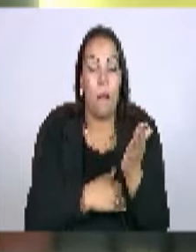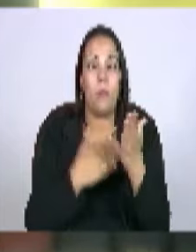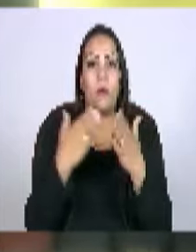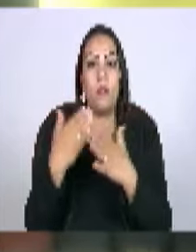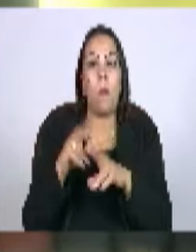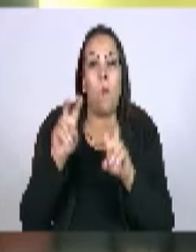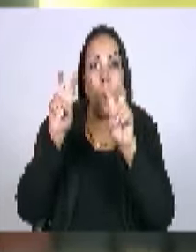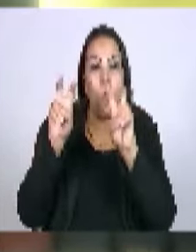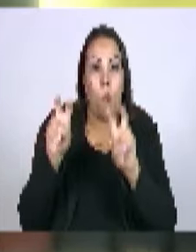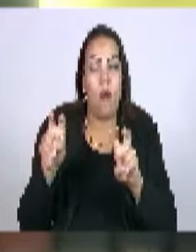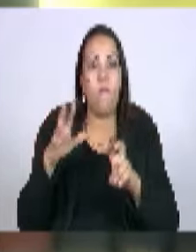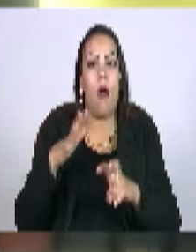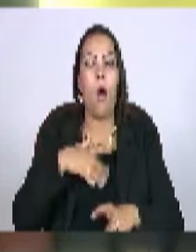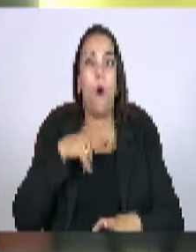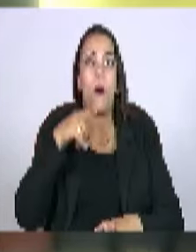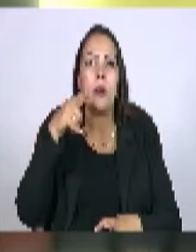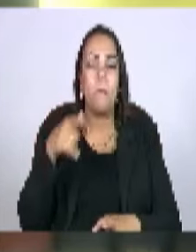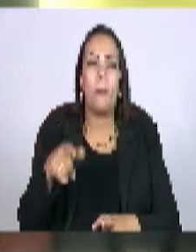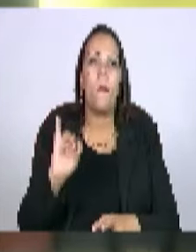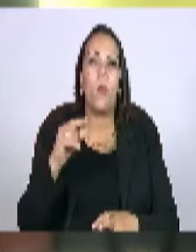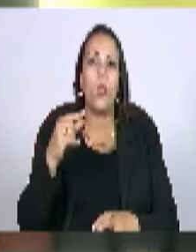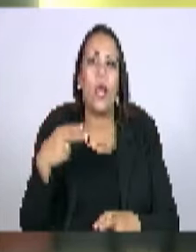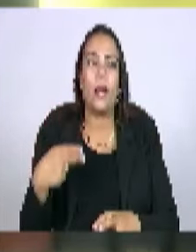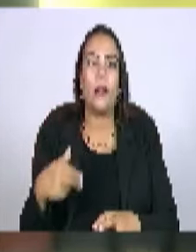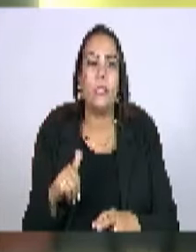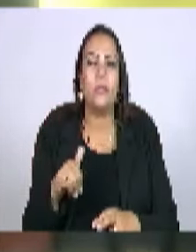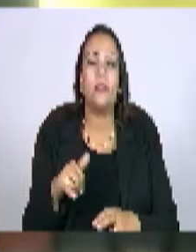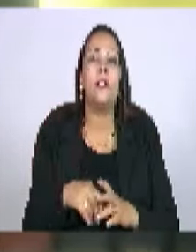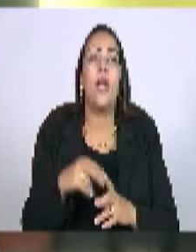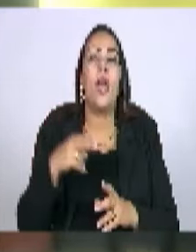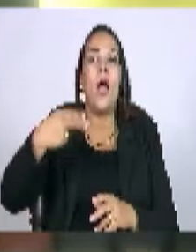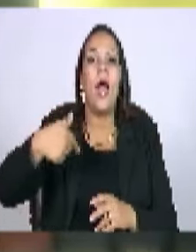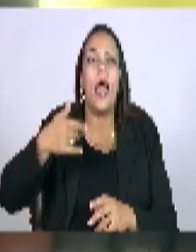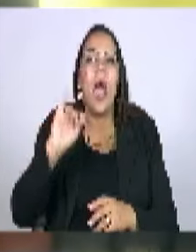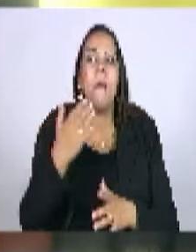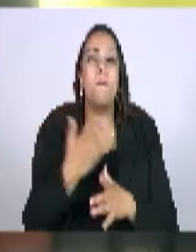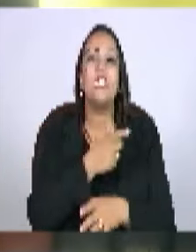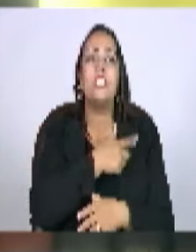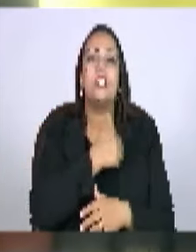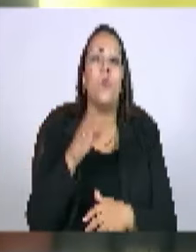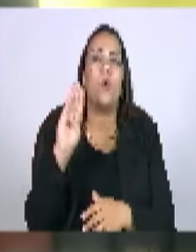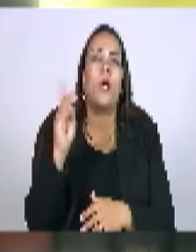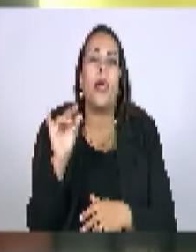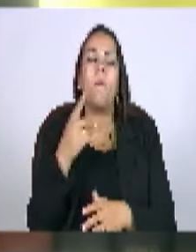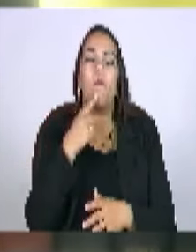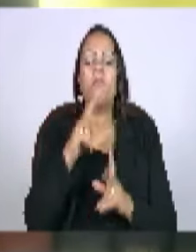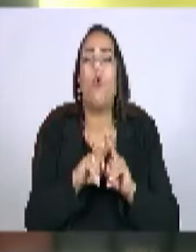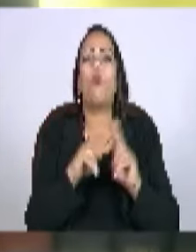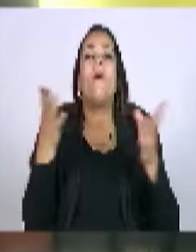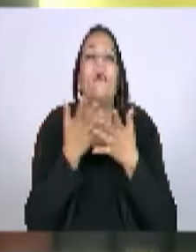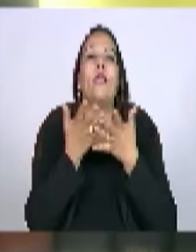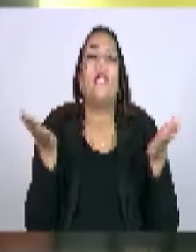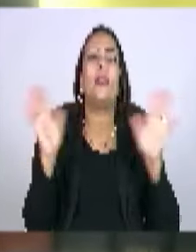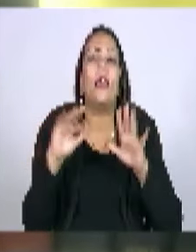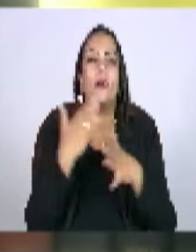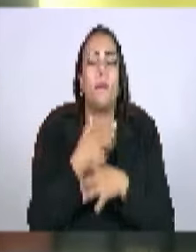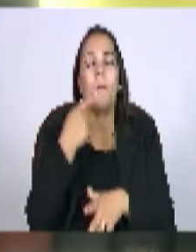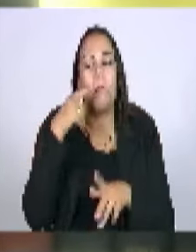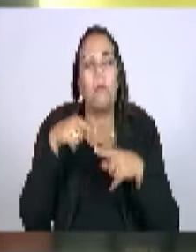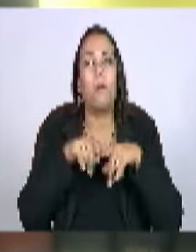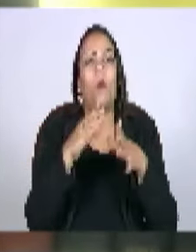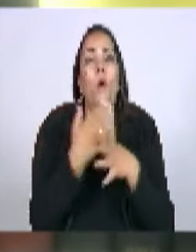اللي بيطالب بها المدعي العام كريم خان طبعا هتفرق كتير في هذا السياق